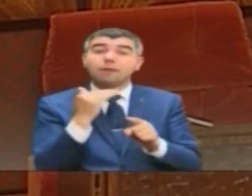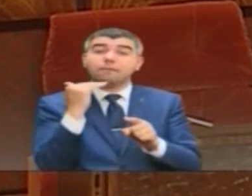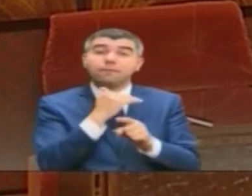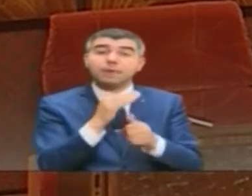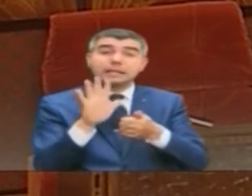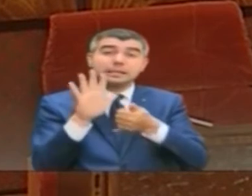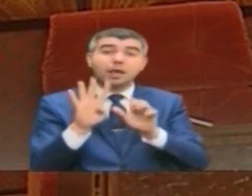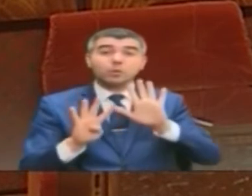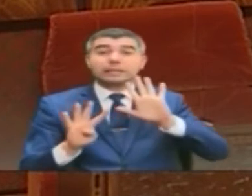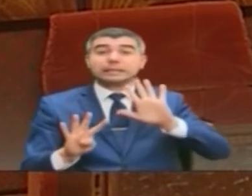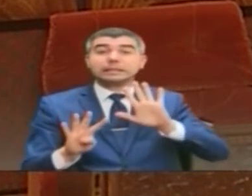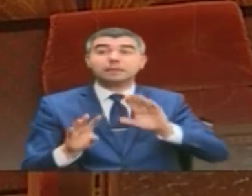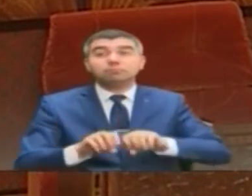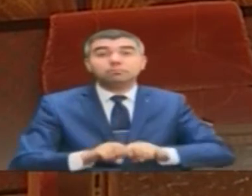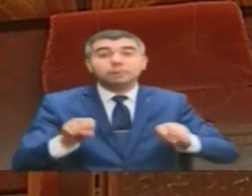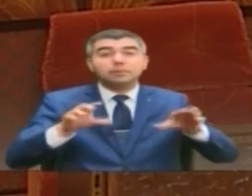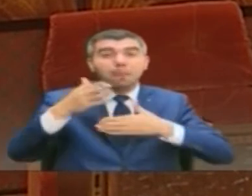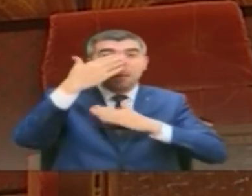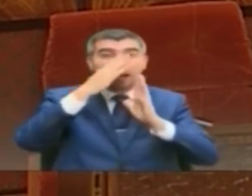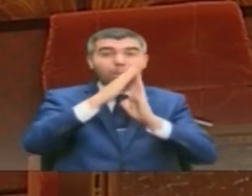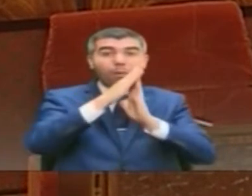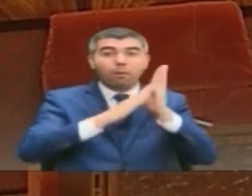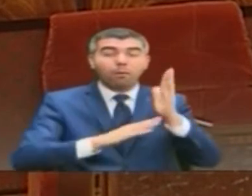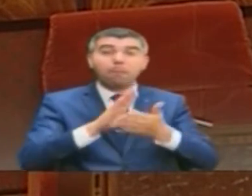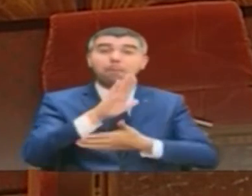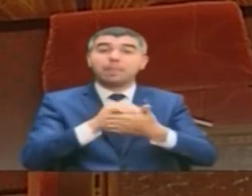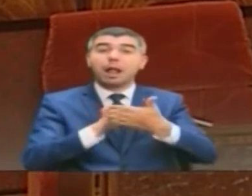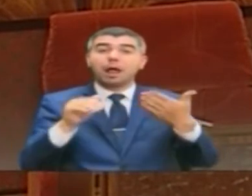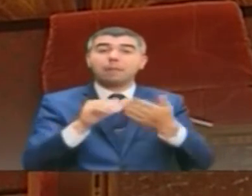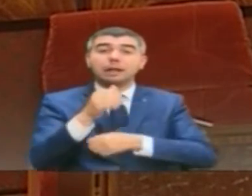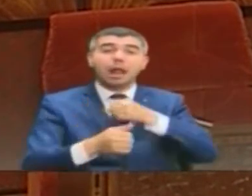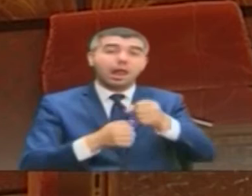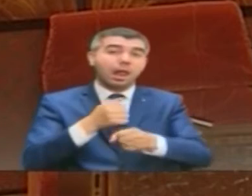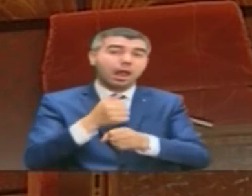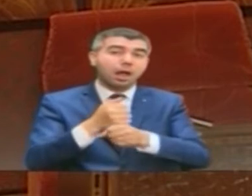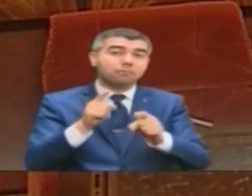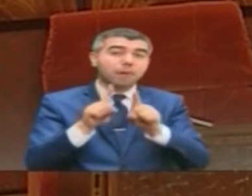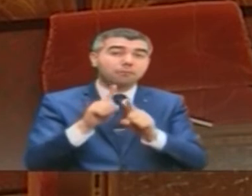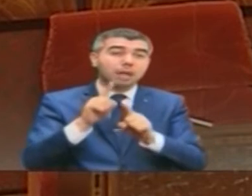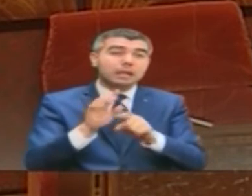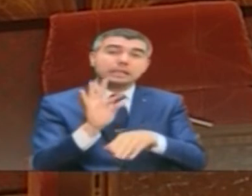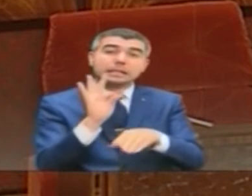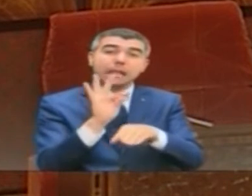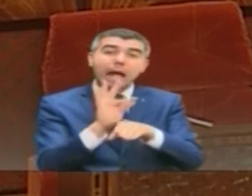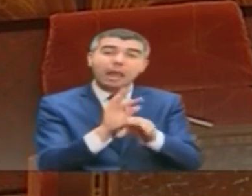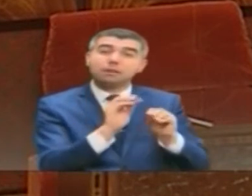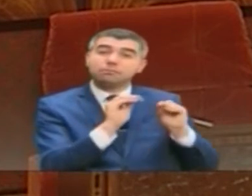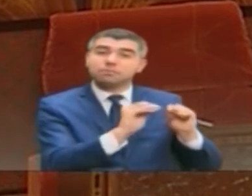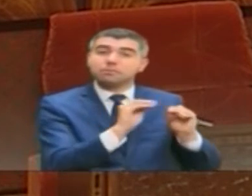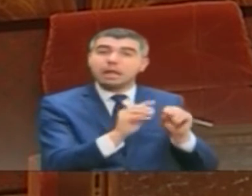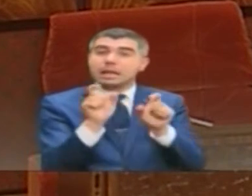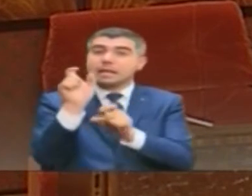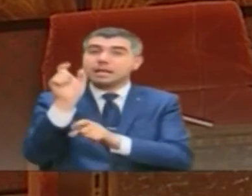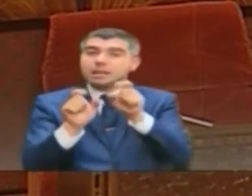وحده على الصعيد الوطني وهذا يخضع لواحد البرنامج سنوي كذلك ديال التوعيه والتحسيس ديال الساكنه المحليه